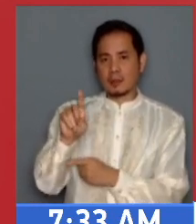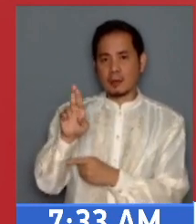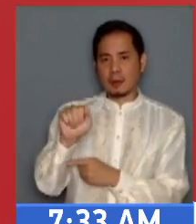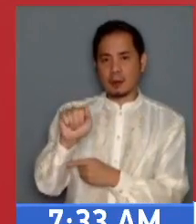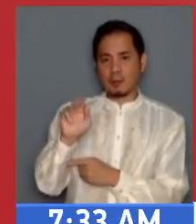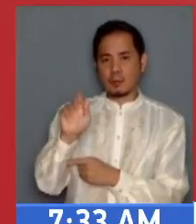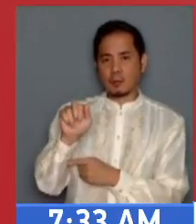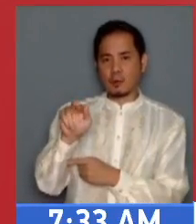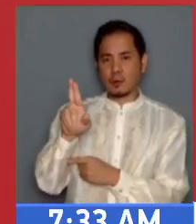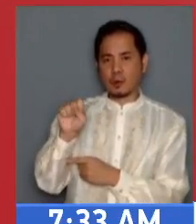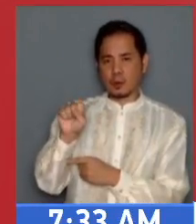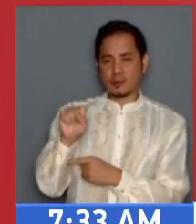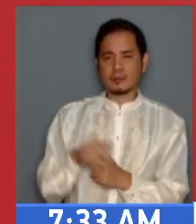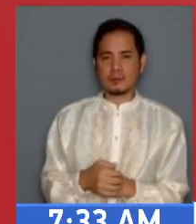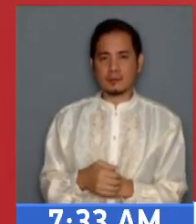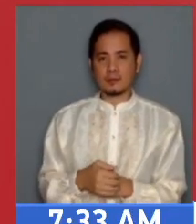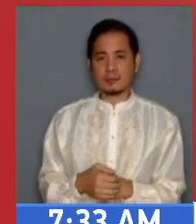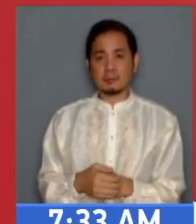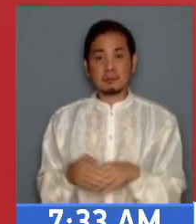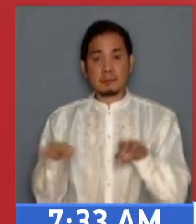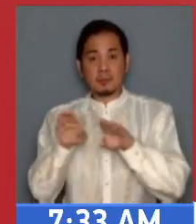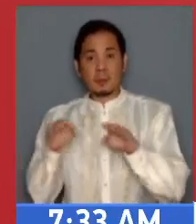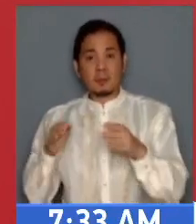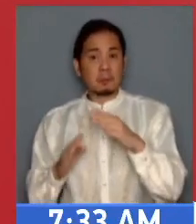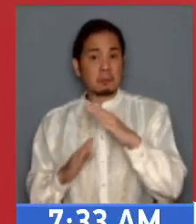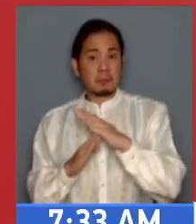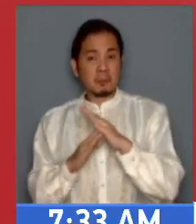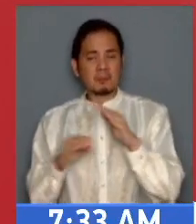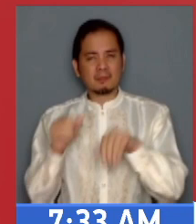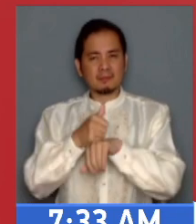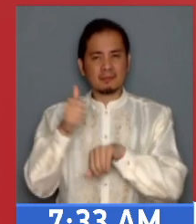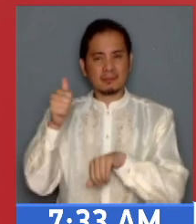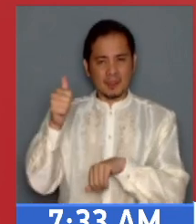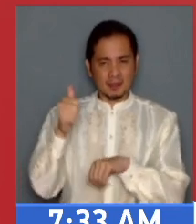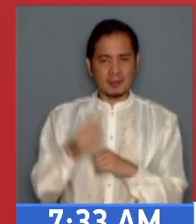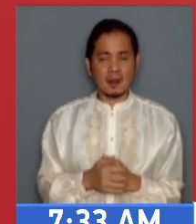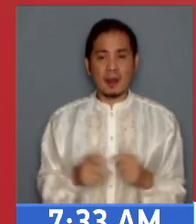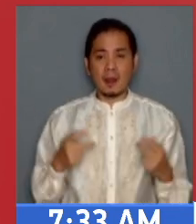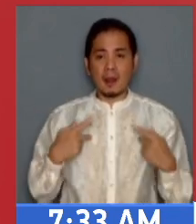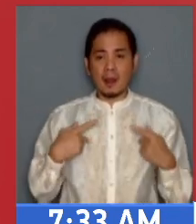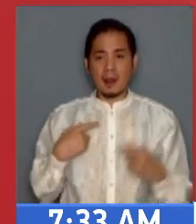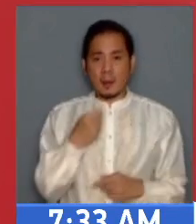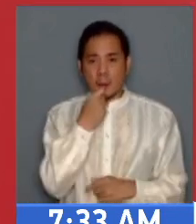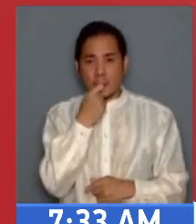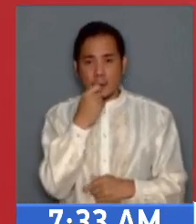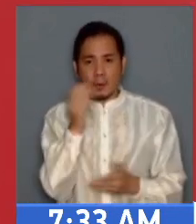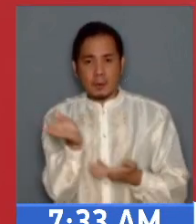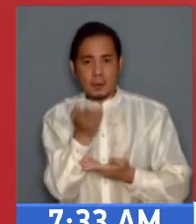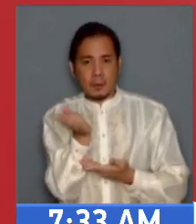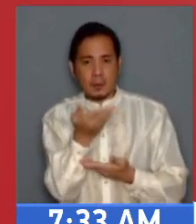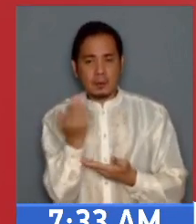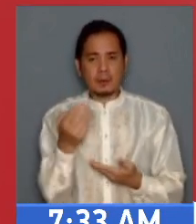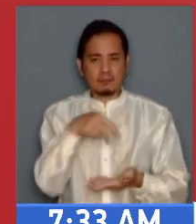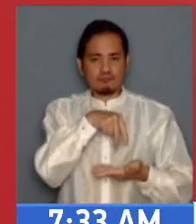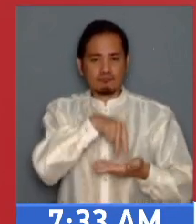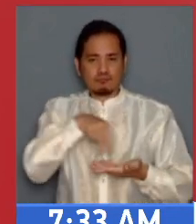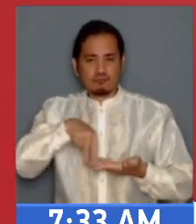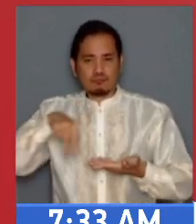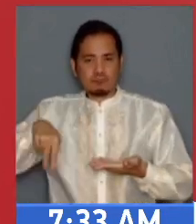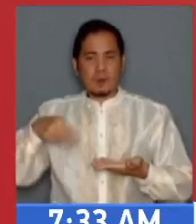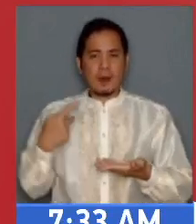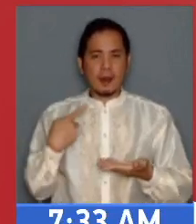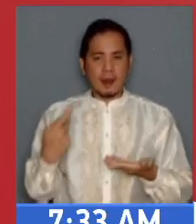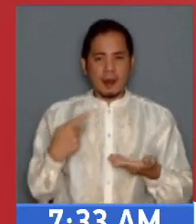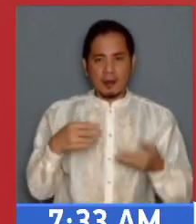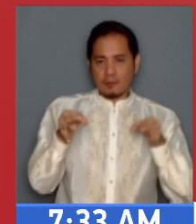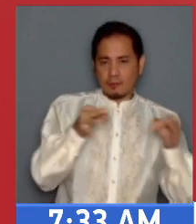hanggang alas 10 ng umaga mamaya. May mga traffic enforcers na nakapwesto rito para ituro sa mga motorista ang mga alternatibong rutang